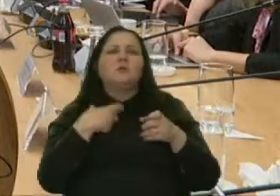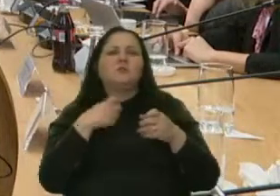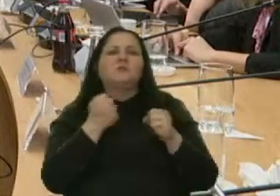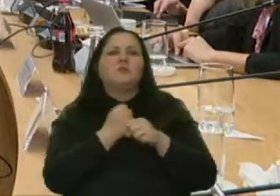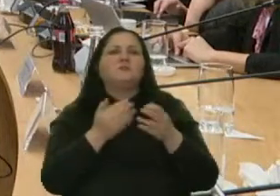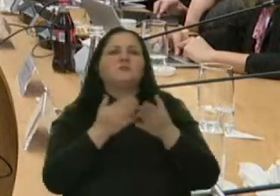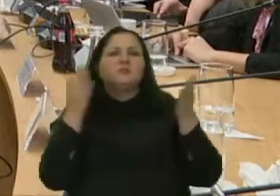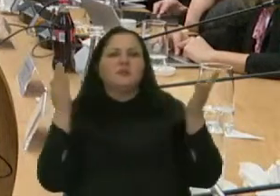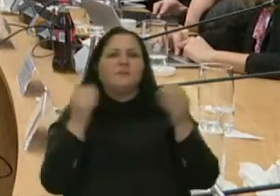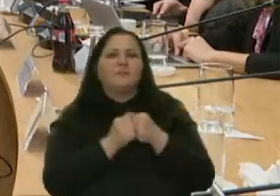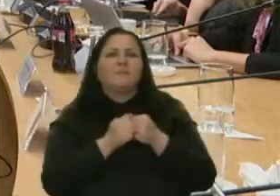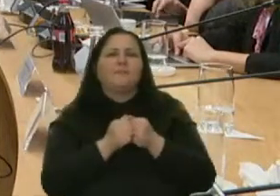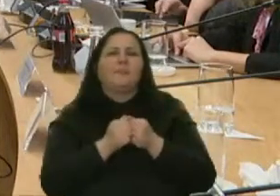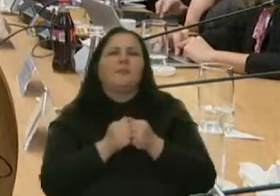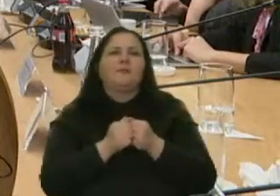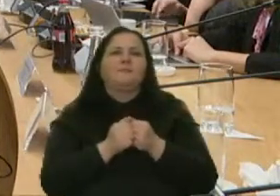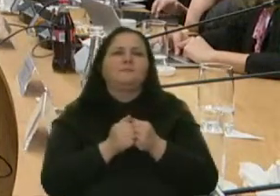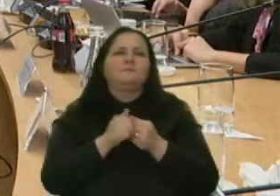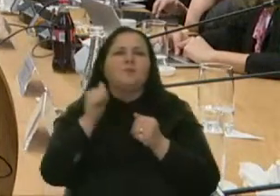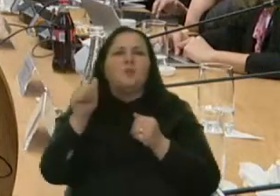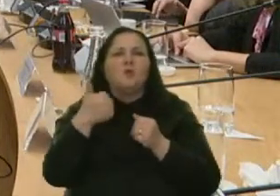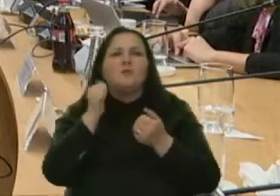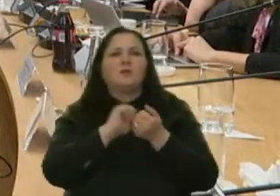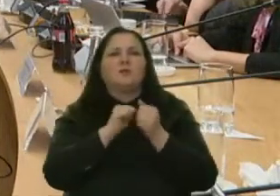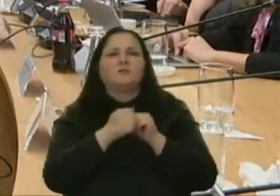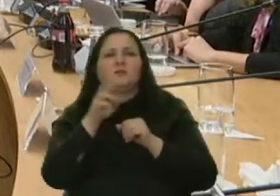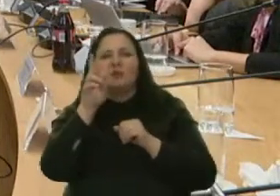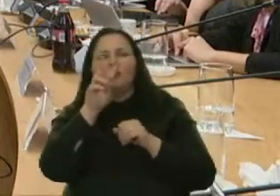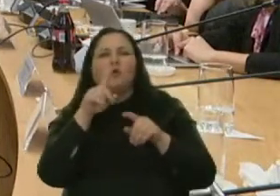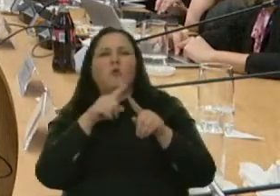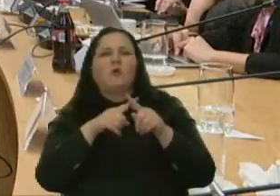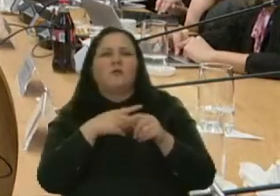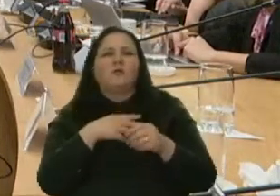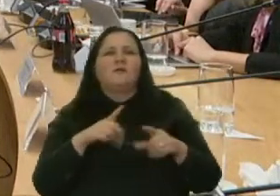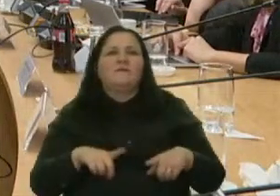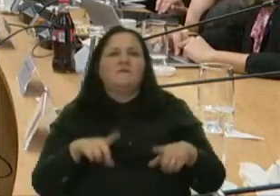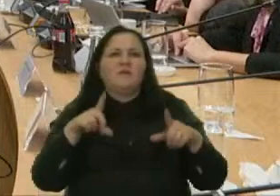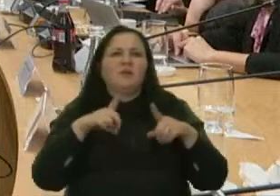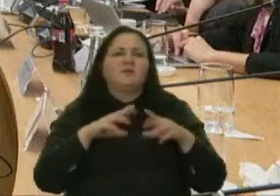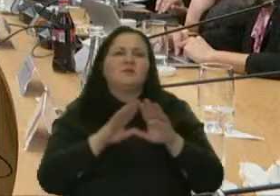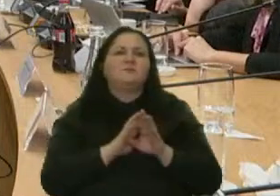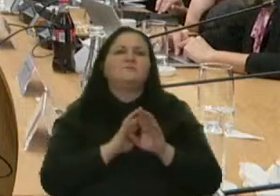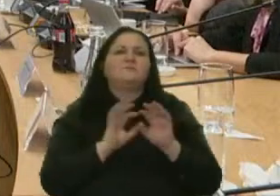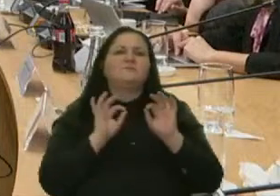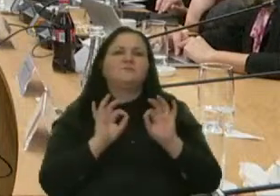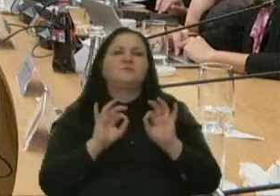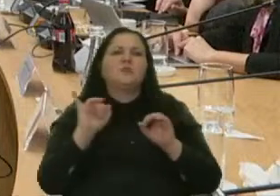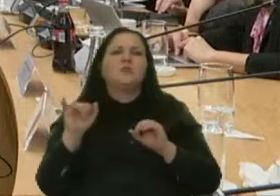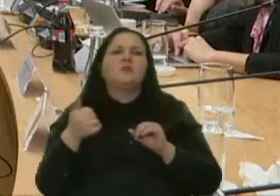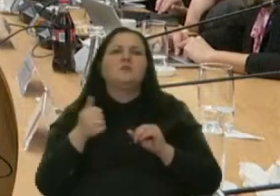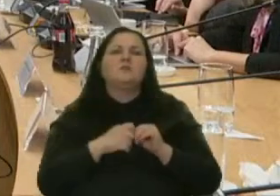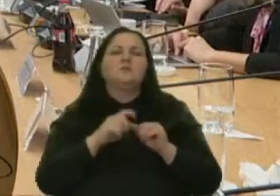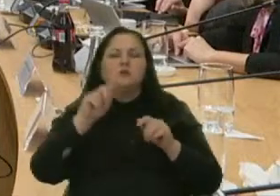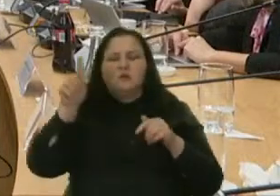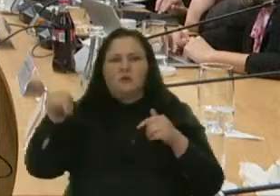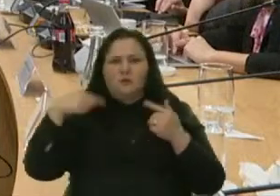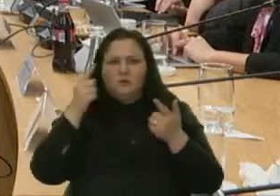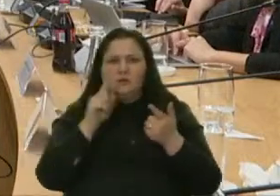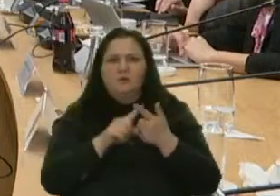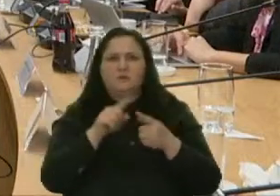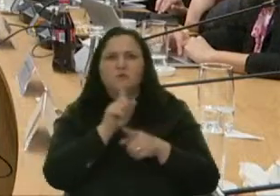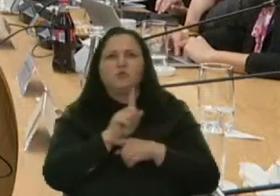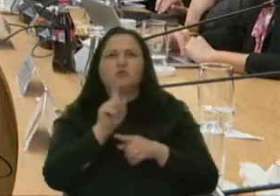sărbătorim o o dată sau de două ori în viață știți sărbătorim 1900 de ani bun Și alt alt